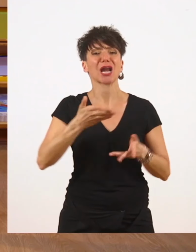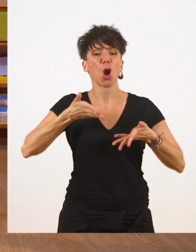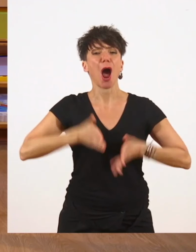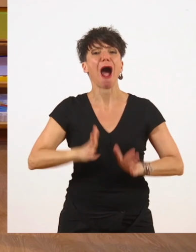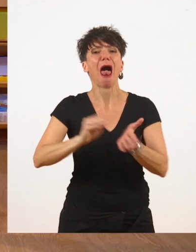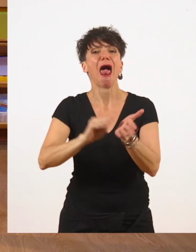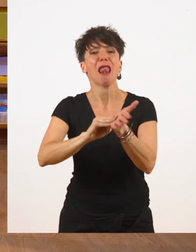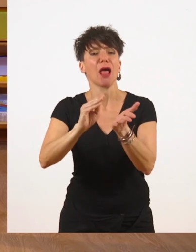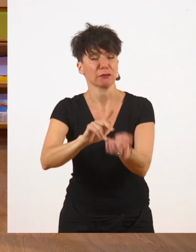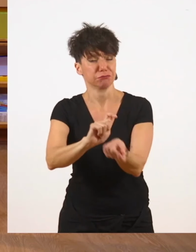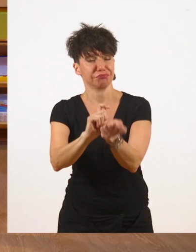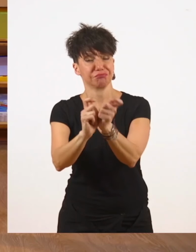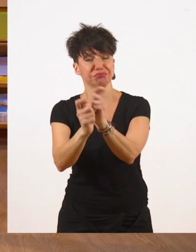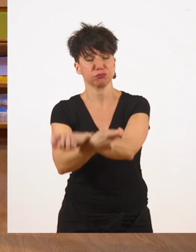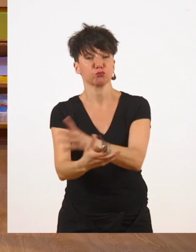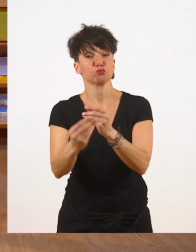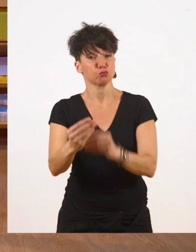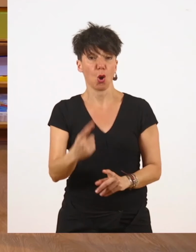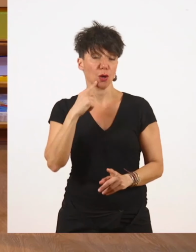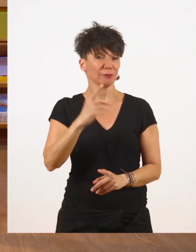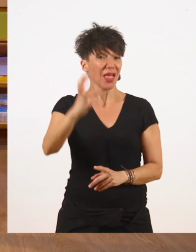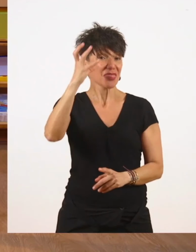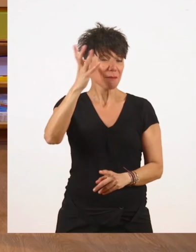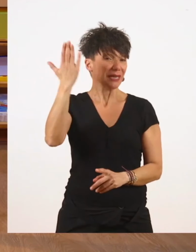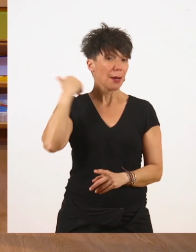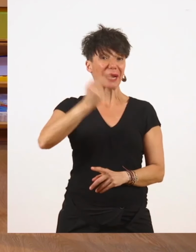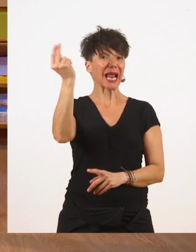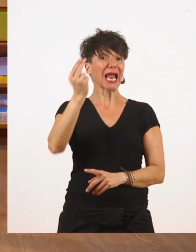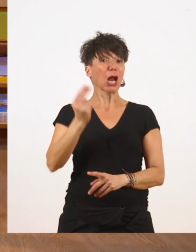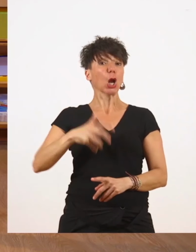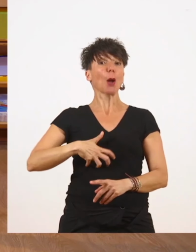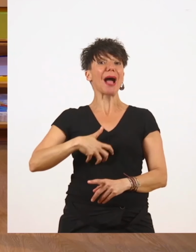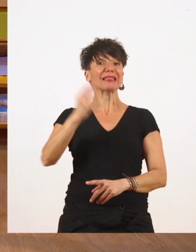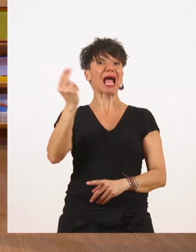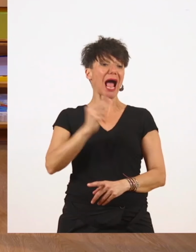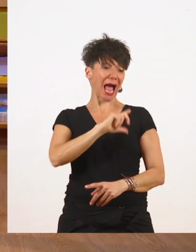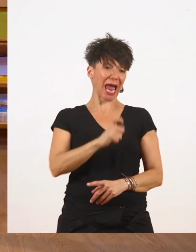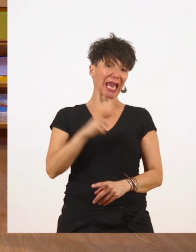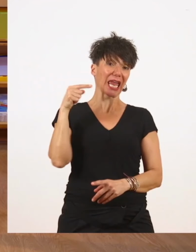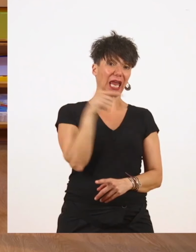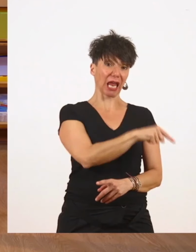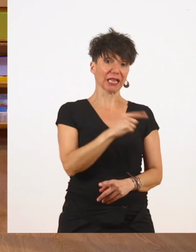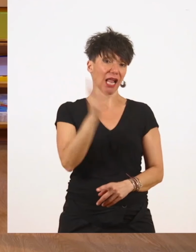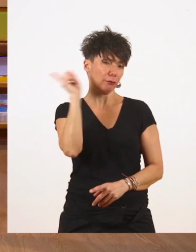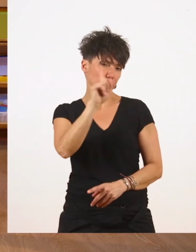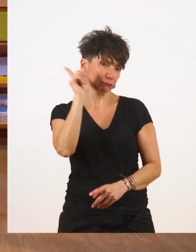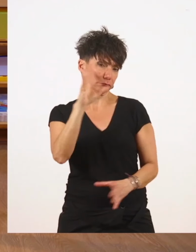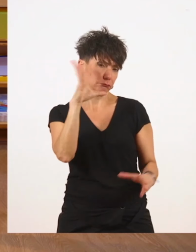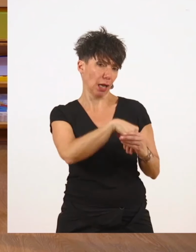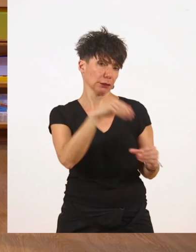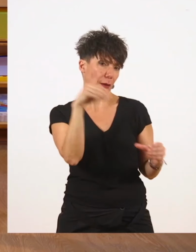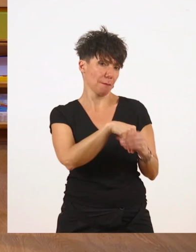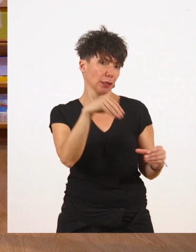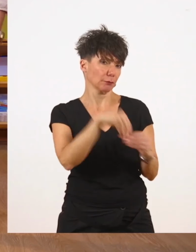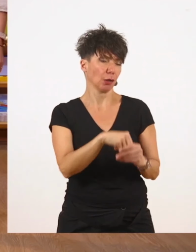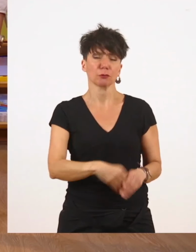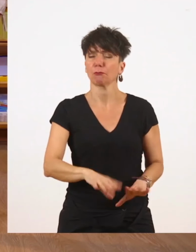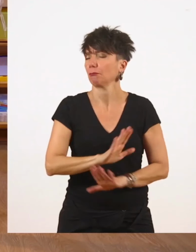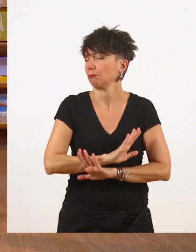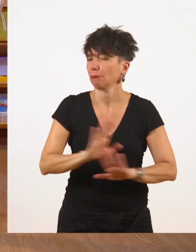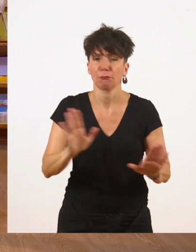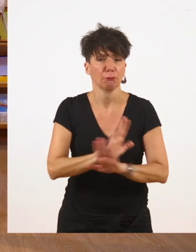Comedia dell'arte, ότι δηλαδή οι γυναικοί ρόλοι ενσαρκώνονται από γυναίκες. Εδώ δεν συμβαίνει αυτό, όπως και στο αρχαίο θέατρο. Τους